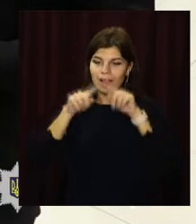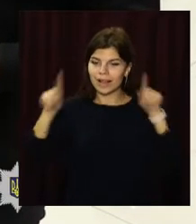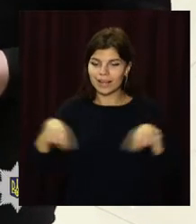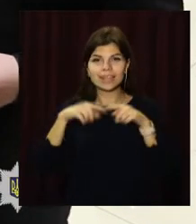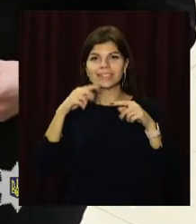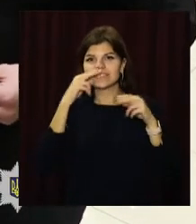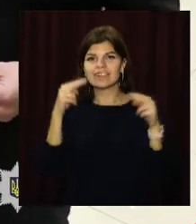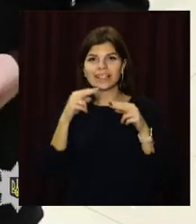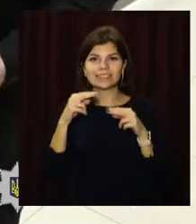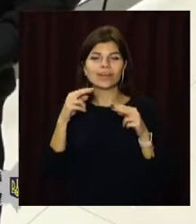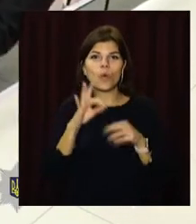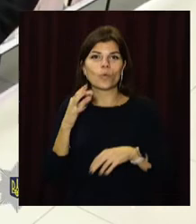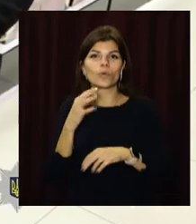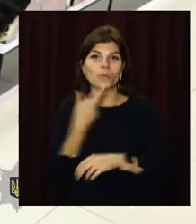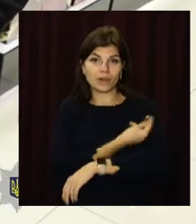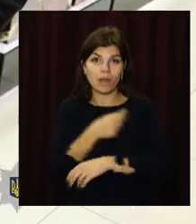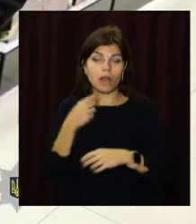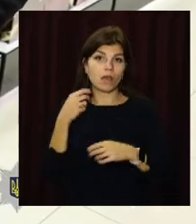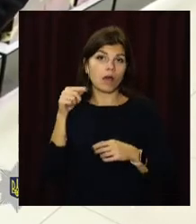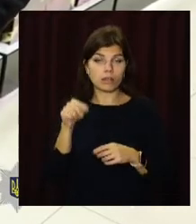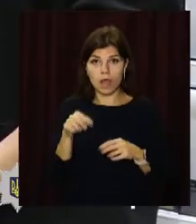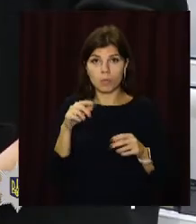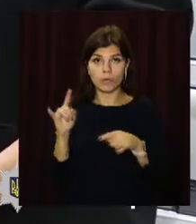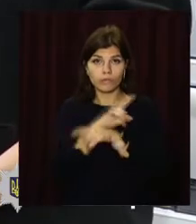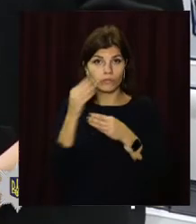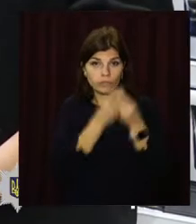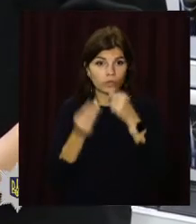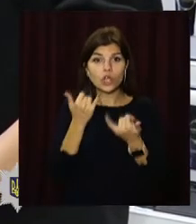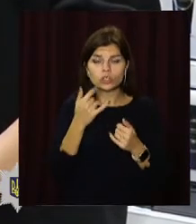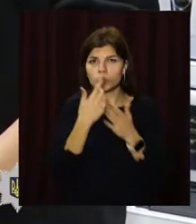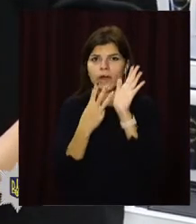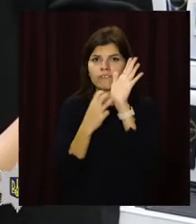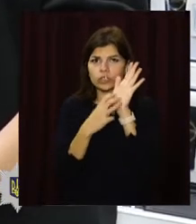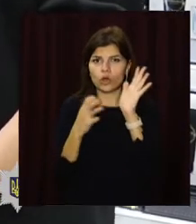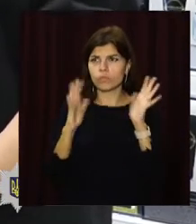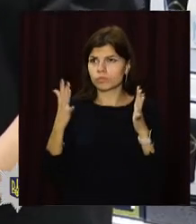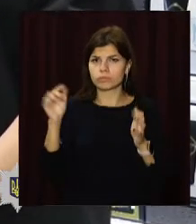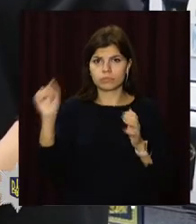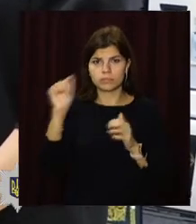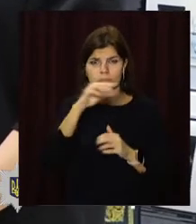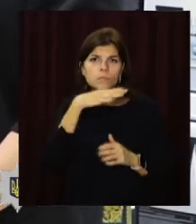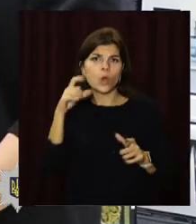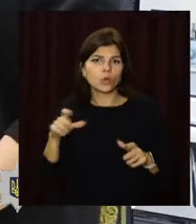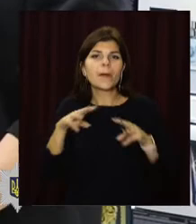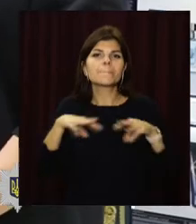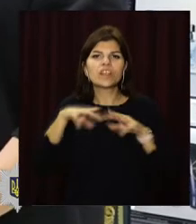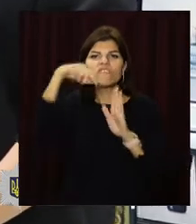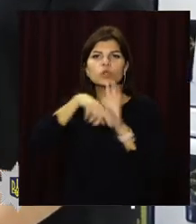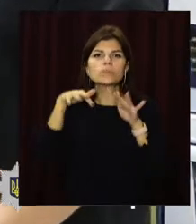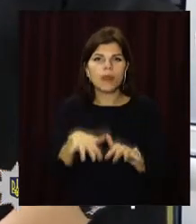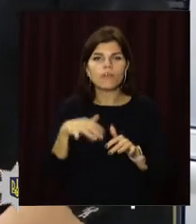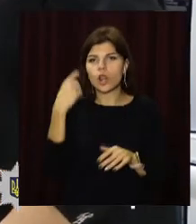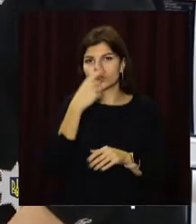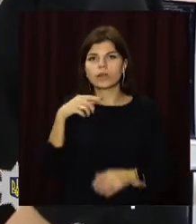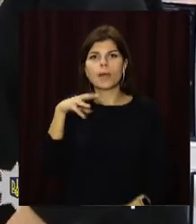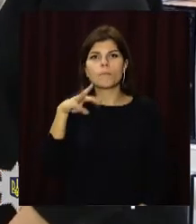кримінальне провадження за підробку документів. Загалом в Україні зараз майже 800 подібних проваджень, повідомив міністр внутрішніх